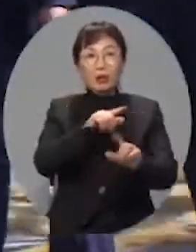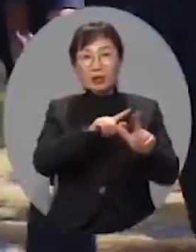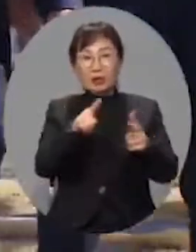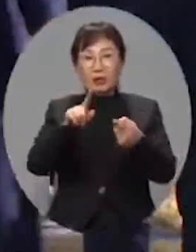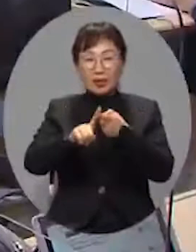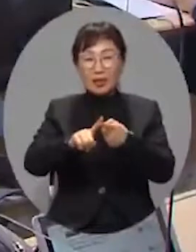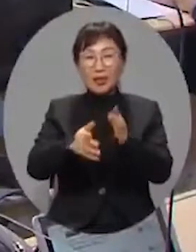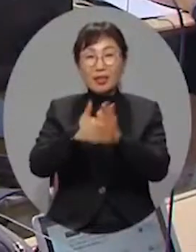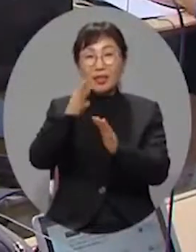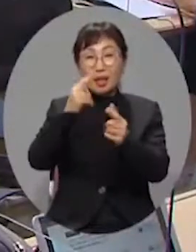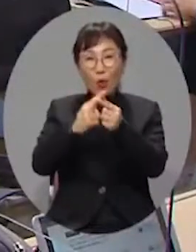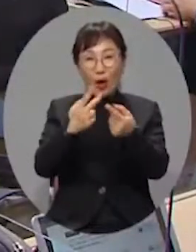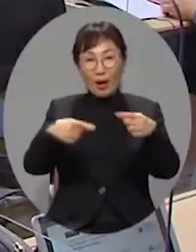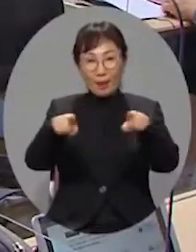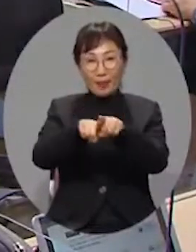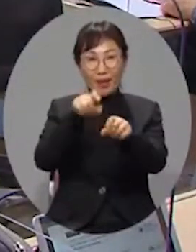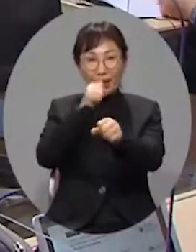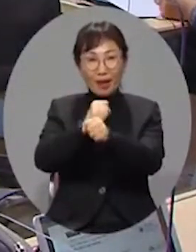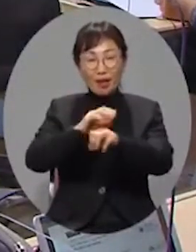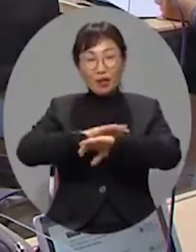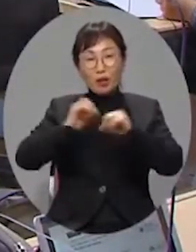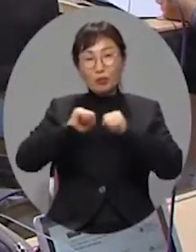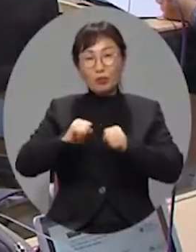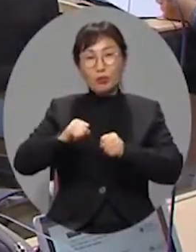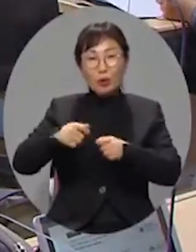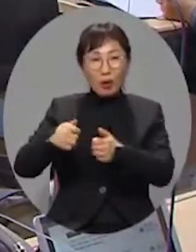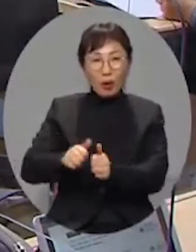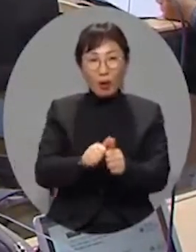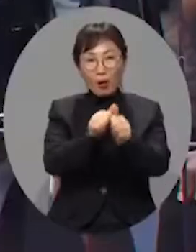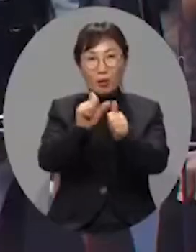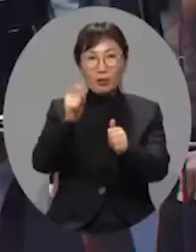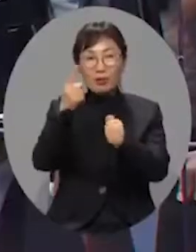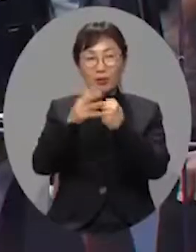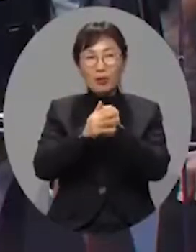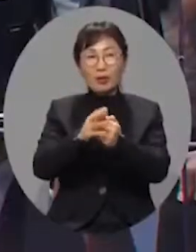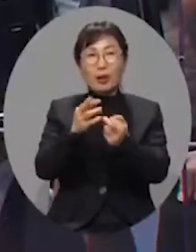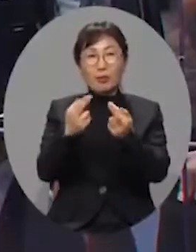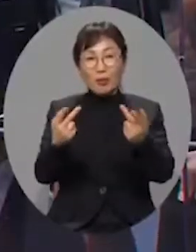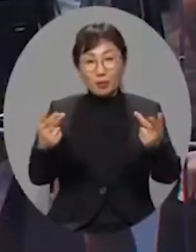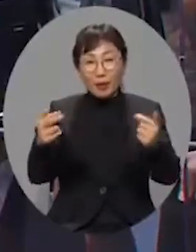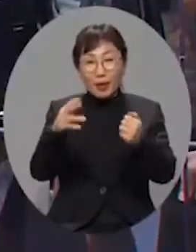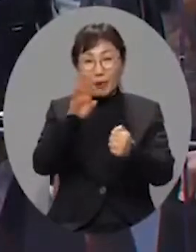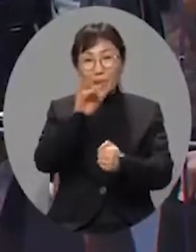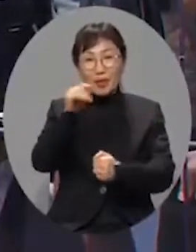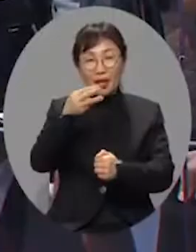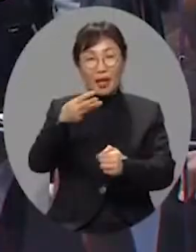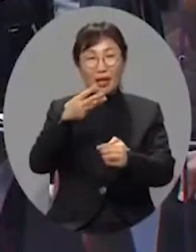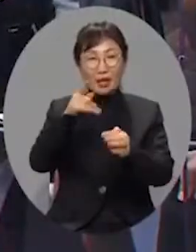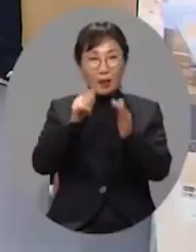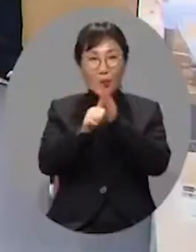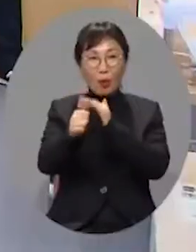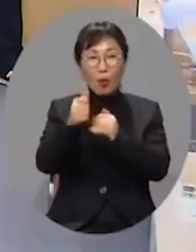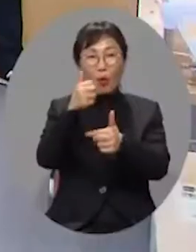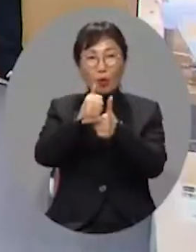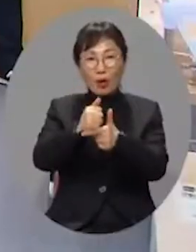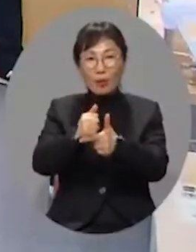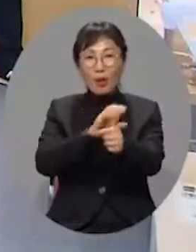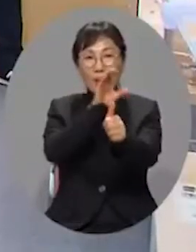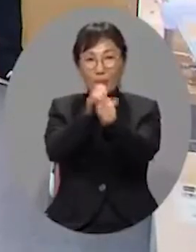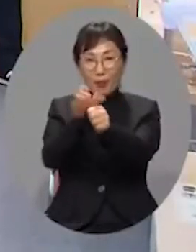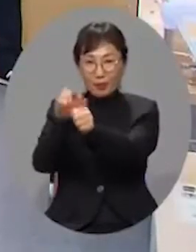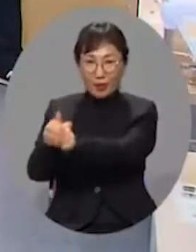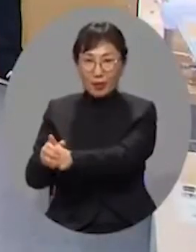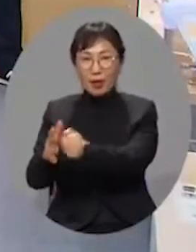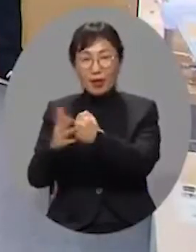시군과 매칭하는 전북 동행에 이어 지난주 비례대표 의석의 4분의 1을 호남에 배정하며 분위기를 한껏